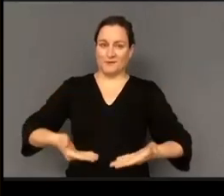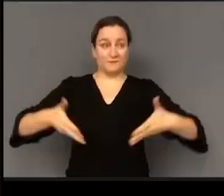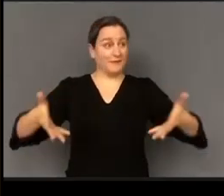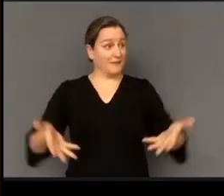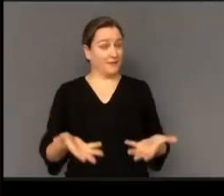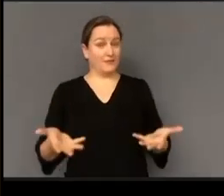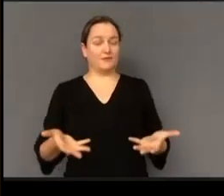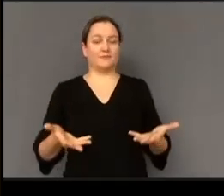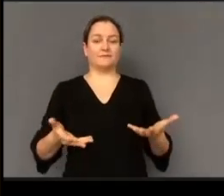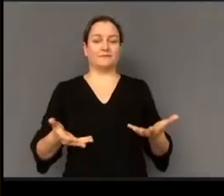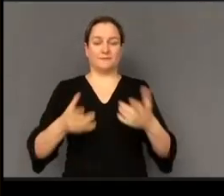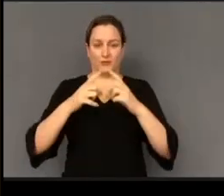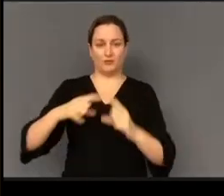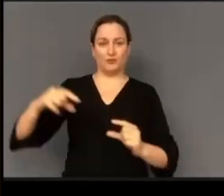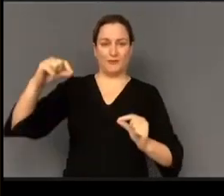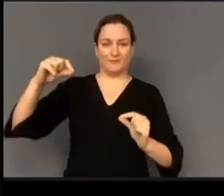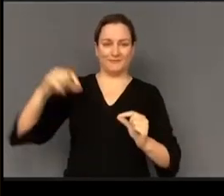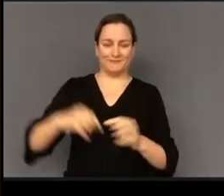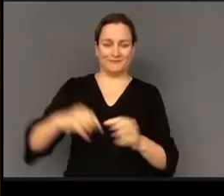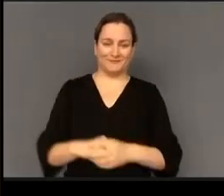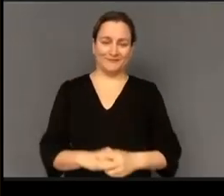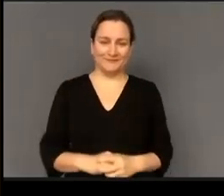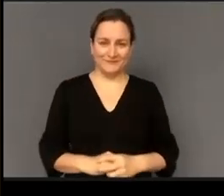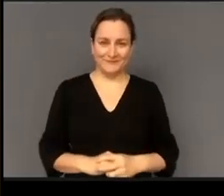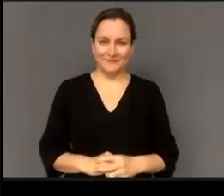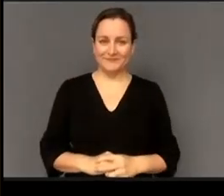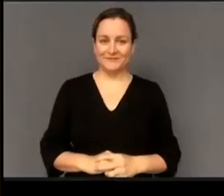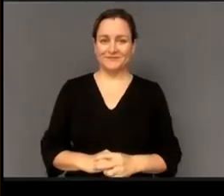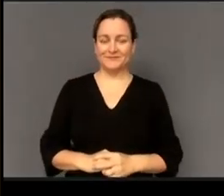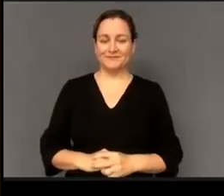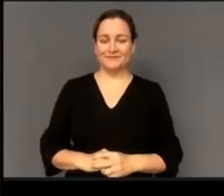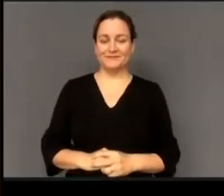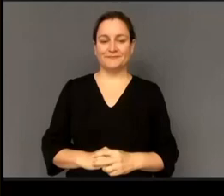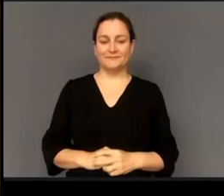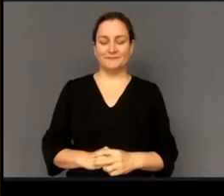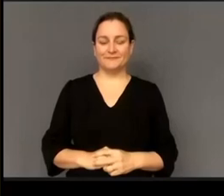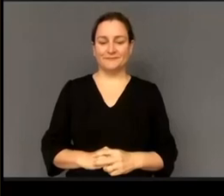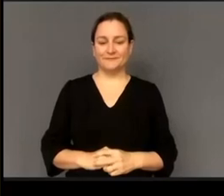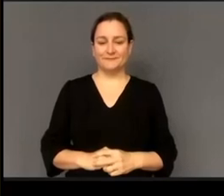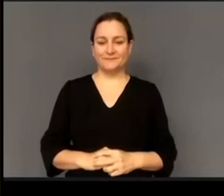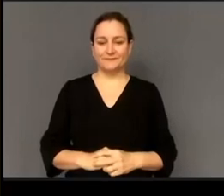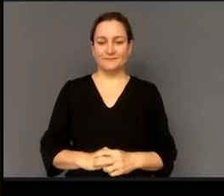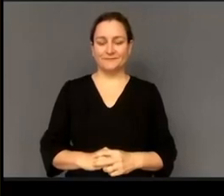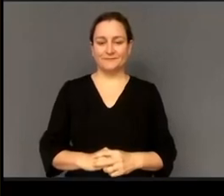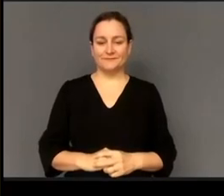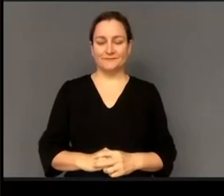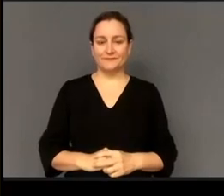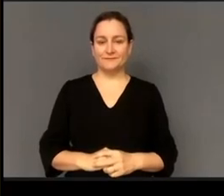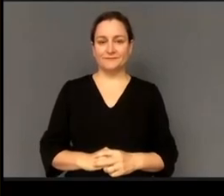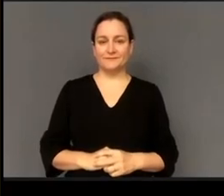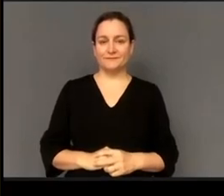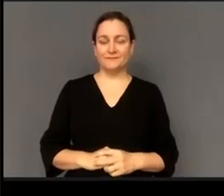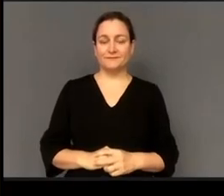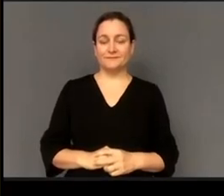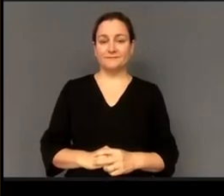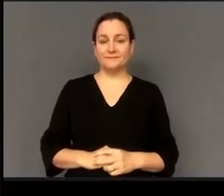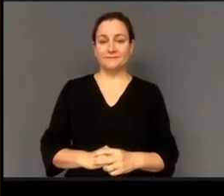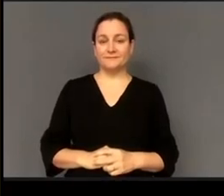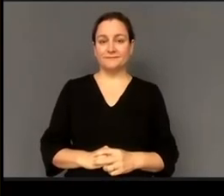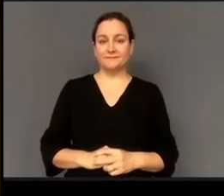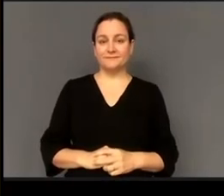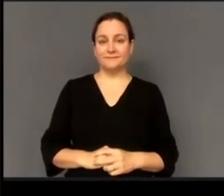のそしてオンラインでご視聴の皆様におかれましてはあインターネット